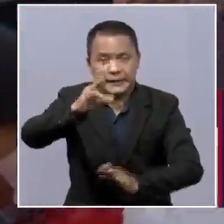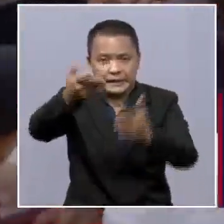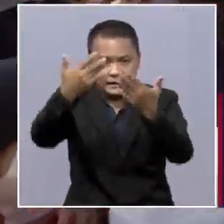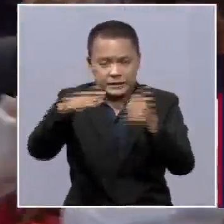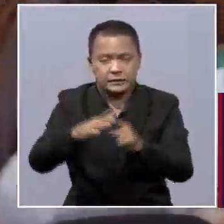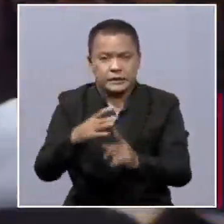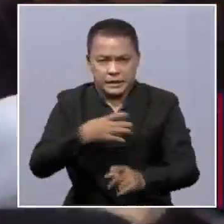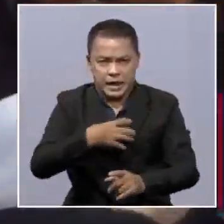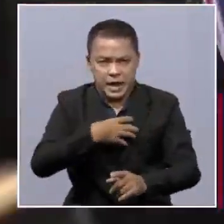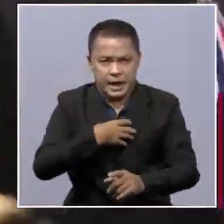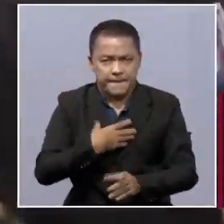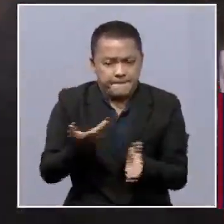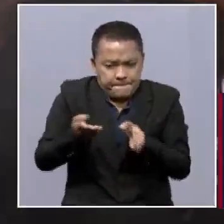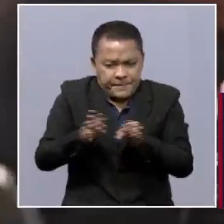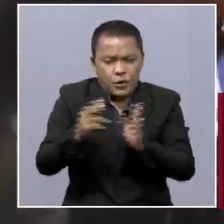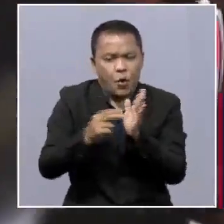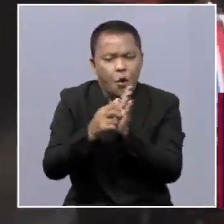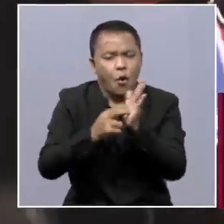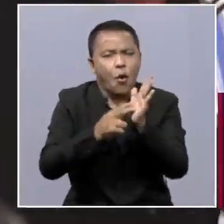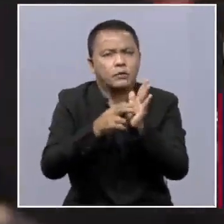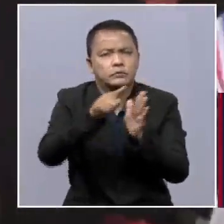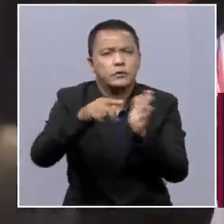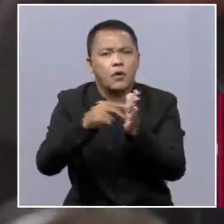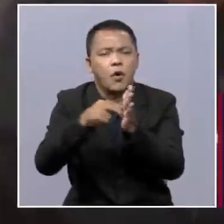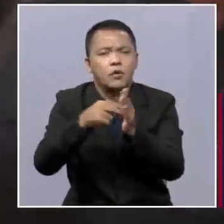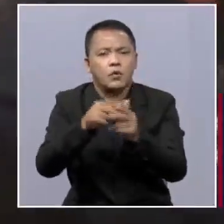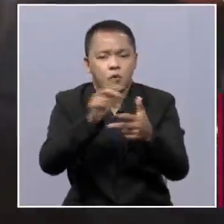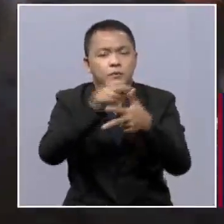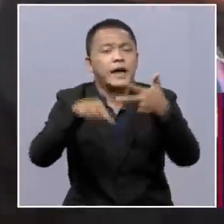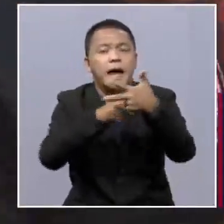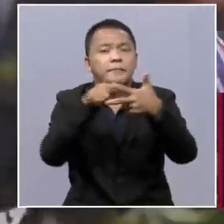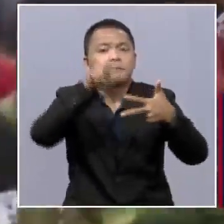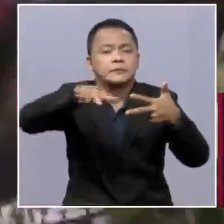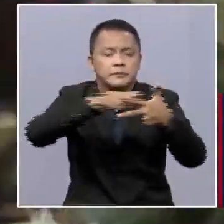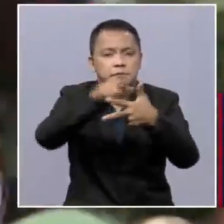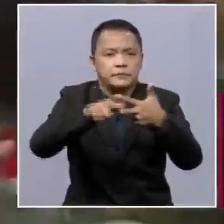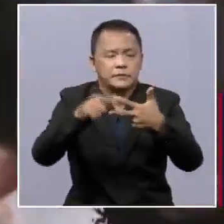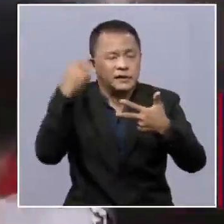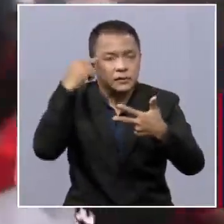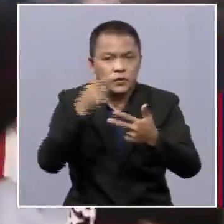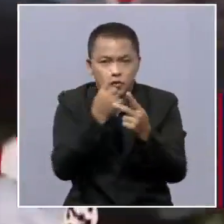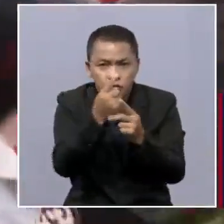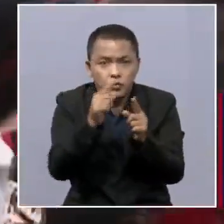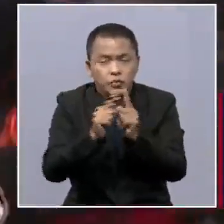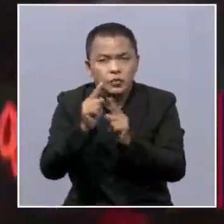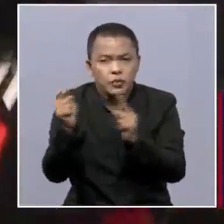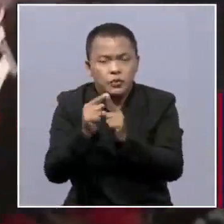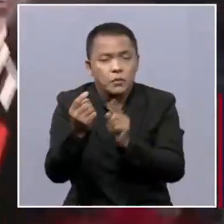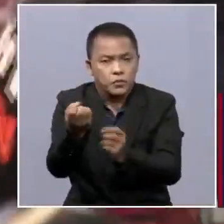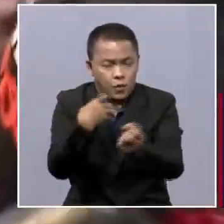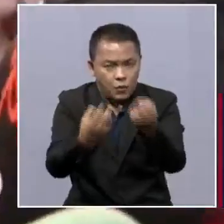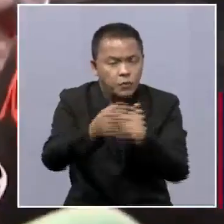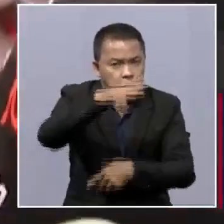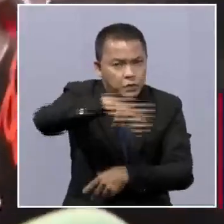วก็ต้องการที่จะปิดจุดอ่อนความไร้เอกภาพของ3ก๊กเพื่อไทยนะคะแล้วถ้าไปวัดกันที่กระแสค่ายเพื่อไทยต